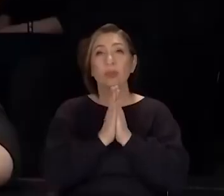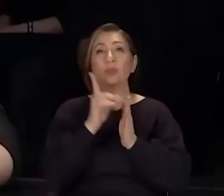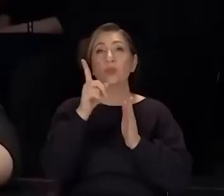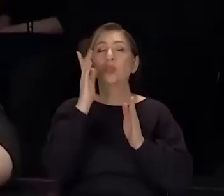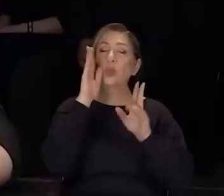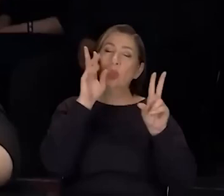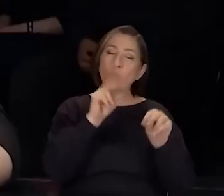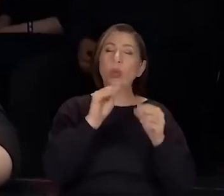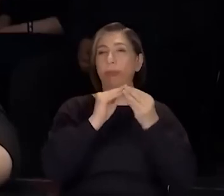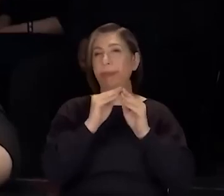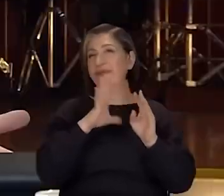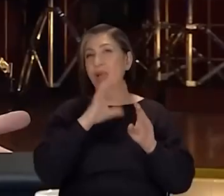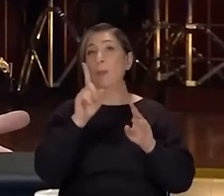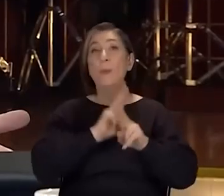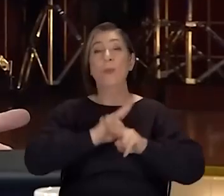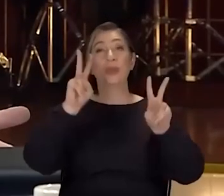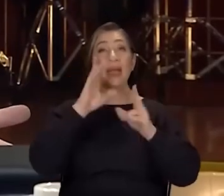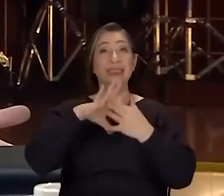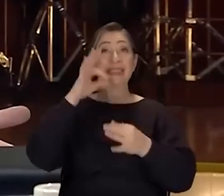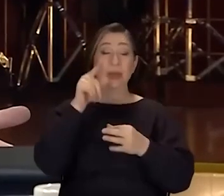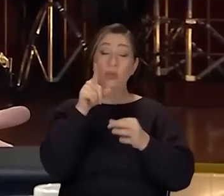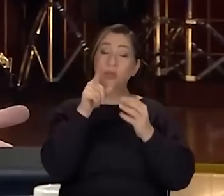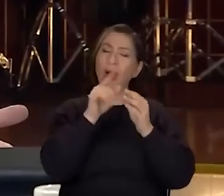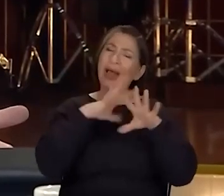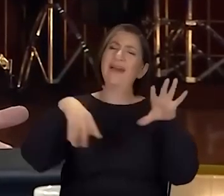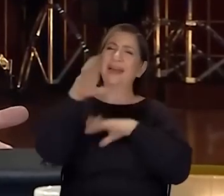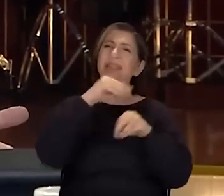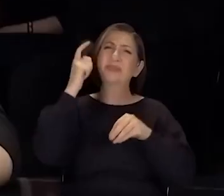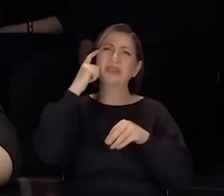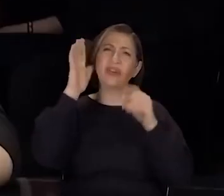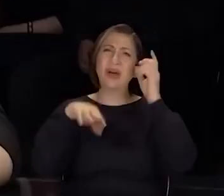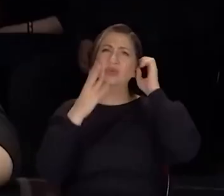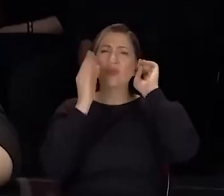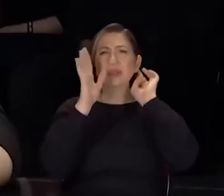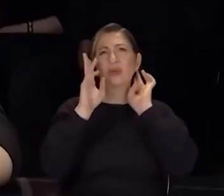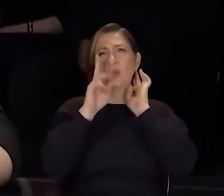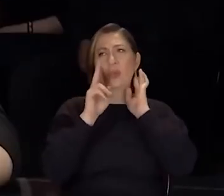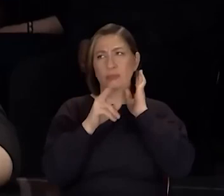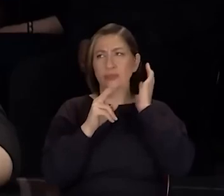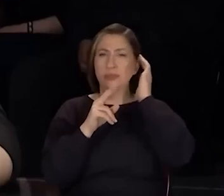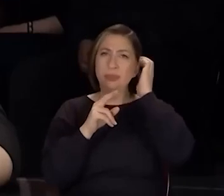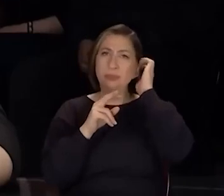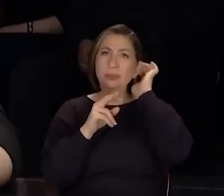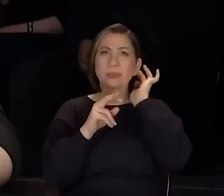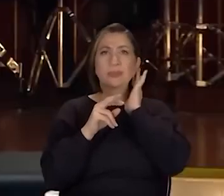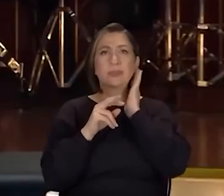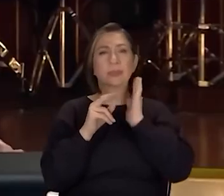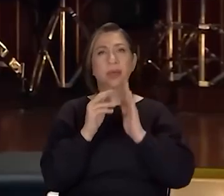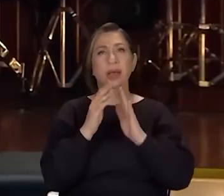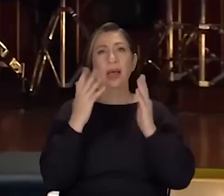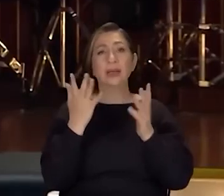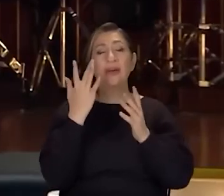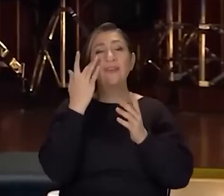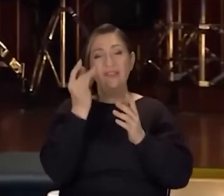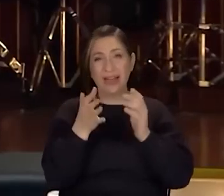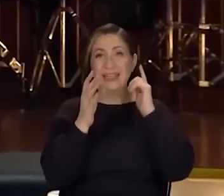uyku apnesi durumunu. Hı. Artık modern insanın başında bu uyku apnesi. Aynen. Çoğu kişide görüyorum. Var. çoğu kişide görüyorum. Bir de artık